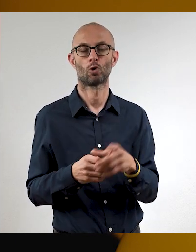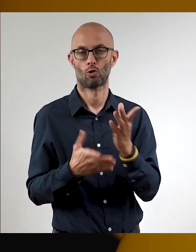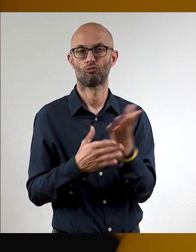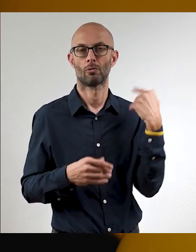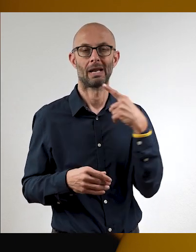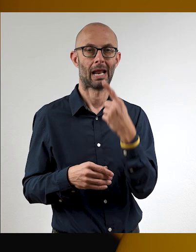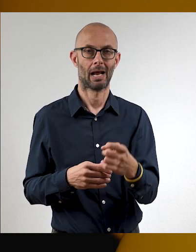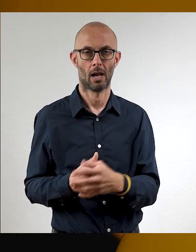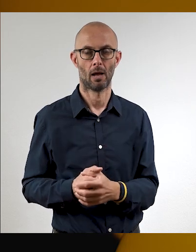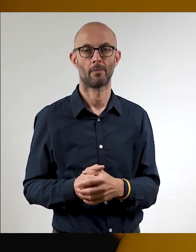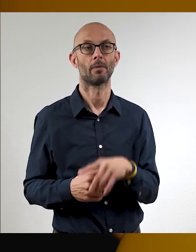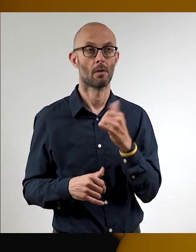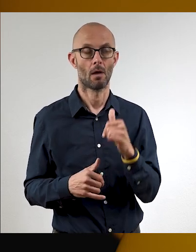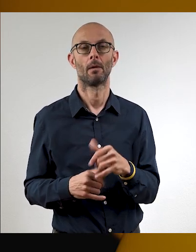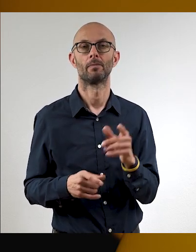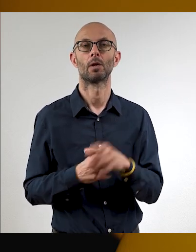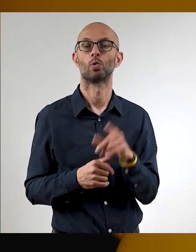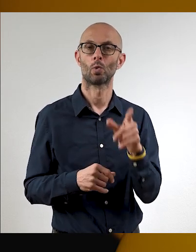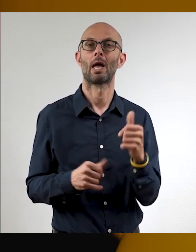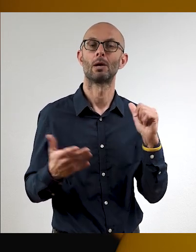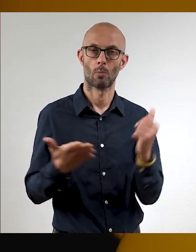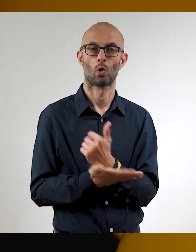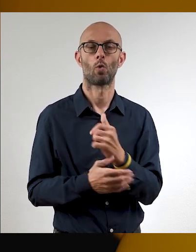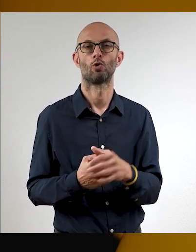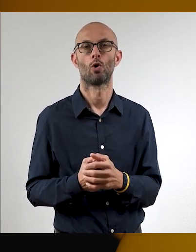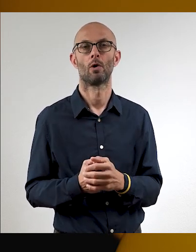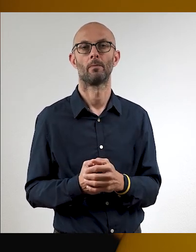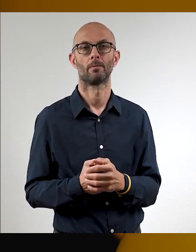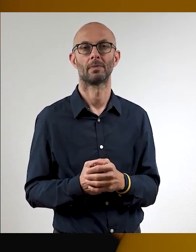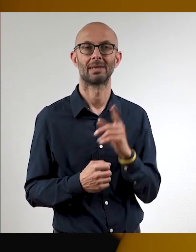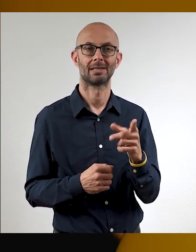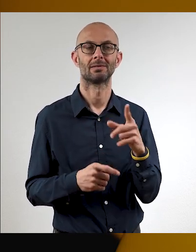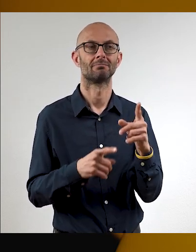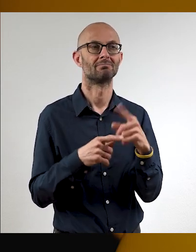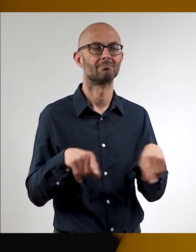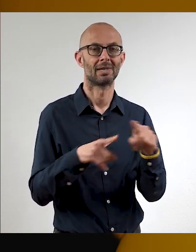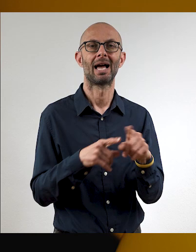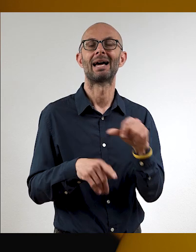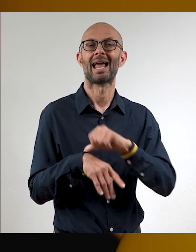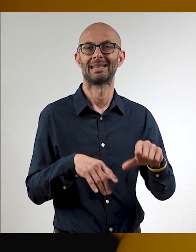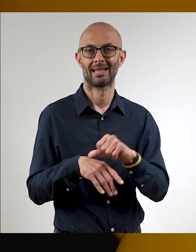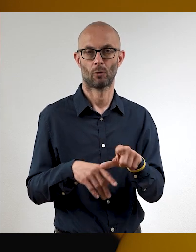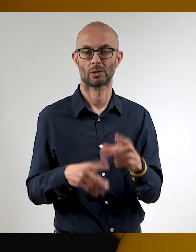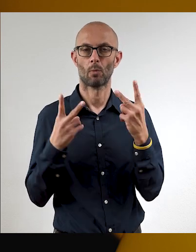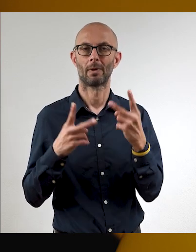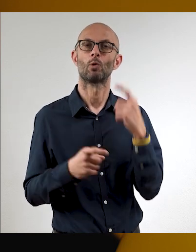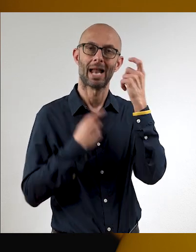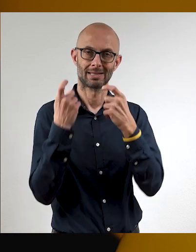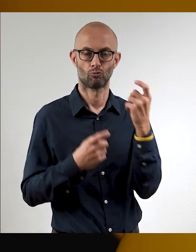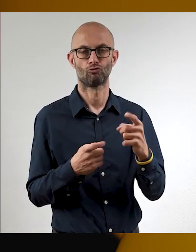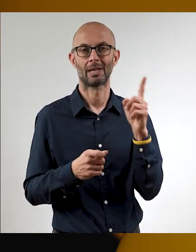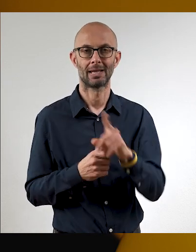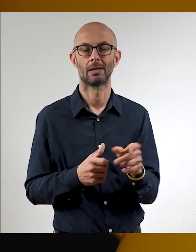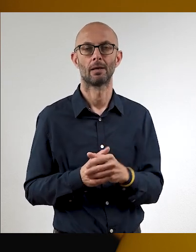že poudarila. Tako. Ja, tukaj je zopet v teh krogih ranljivosti pomembno razmišljati.